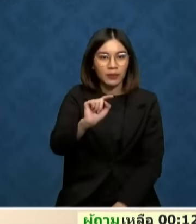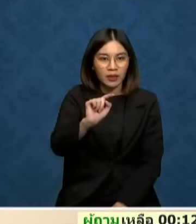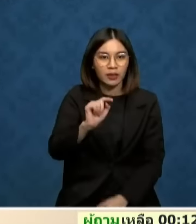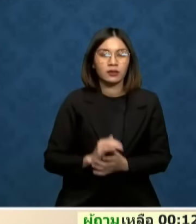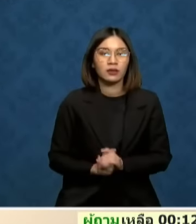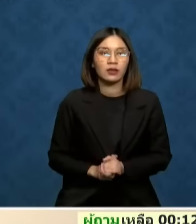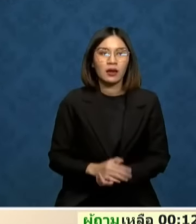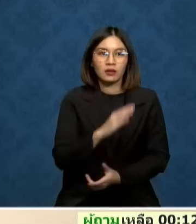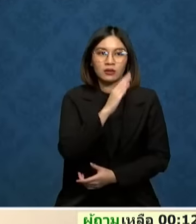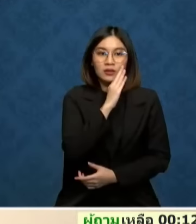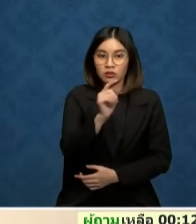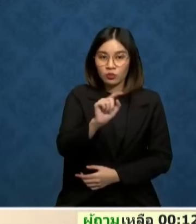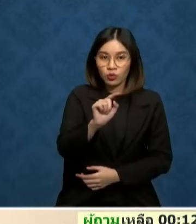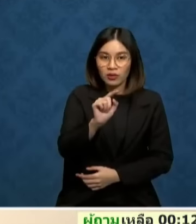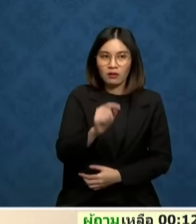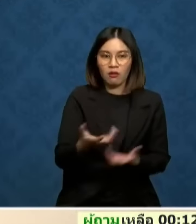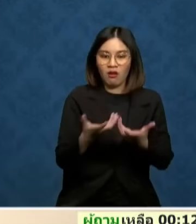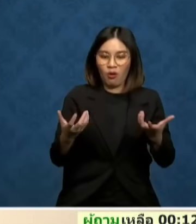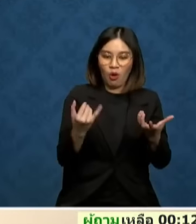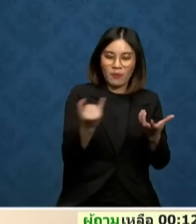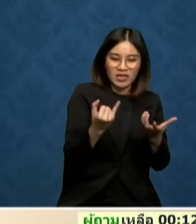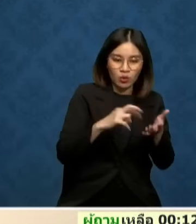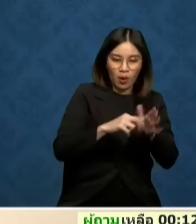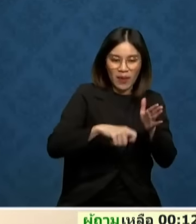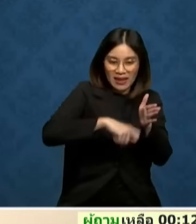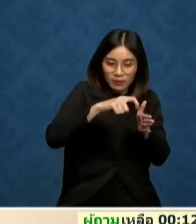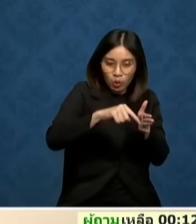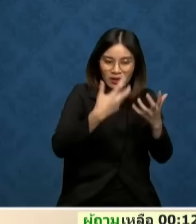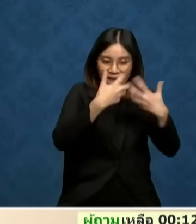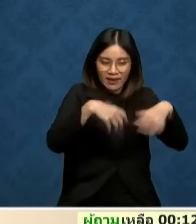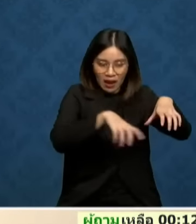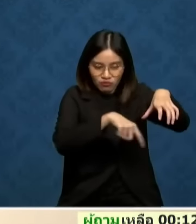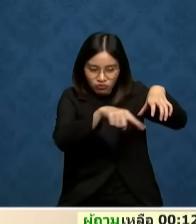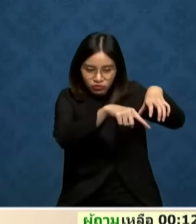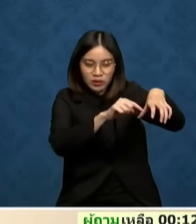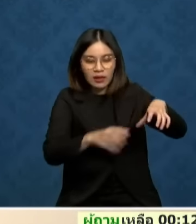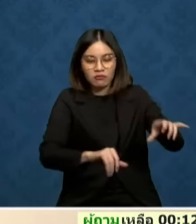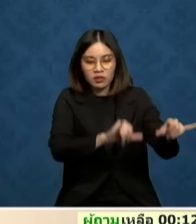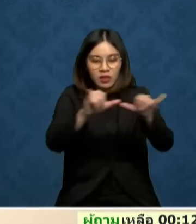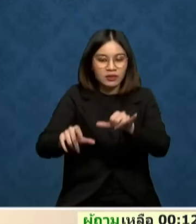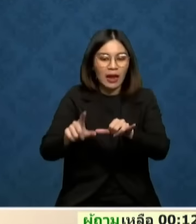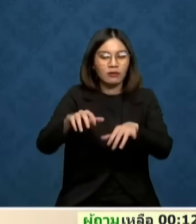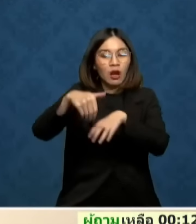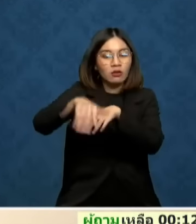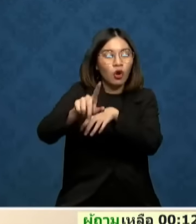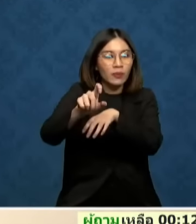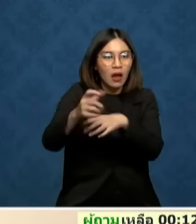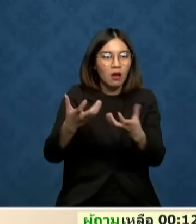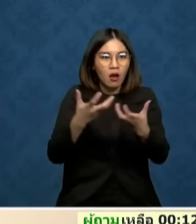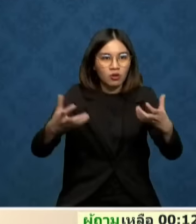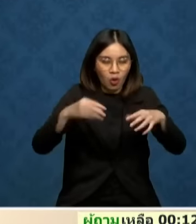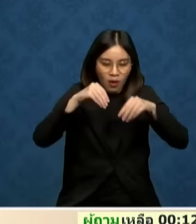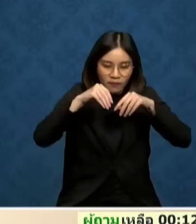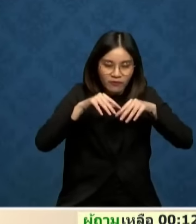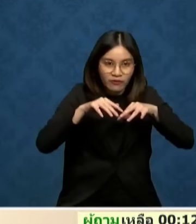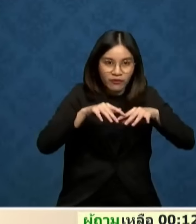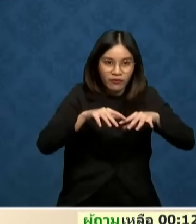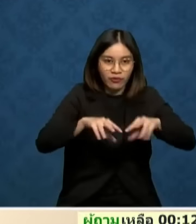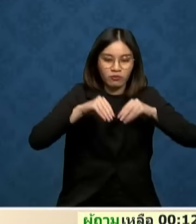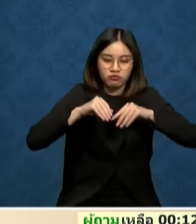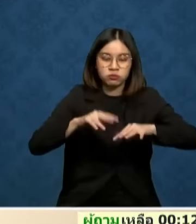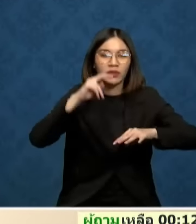ราะว่าถ้าเราไม่สามารถเอาของเสียที่เป็นต้นเหตุที่อยู่ในอาคารต่างๆออกนอกพื้นที่ได้ของเสียก็จะซึมลง